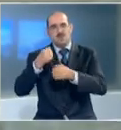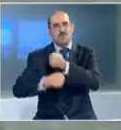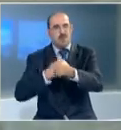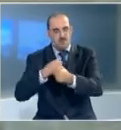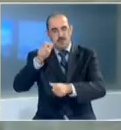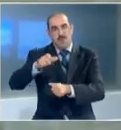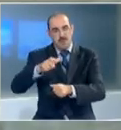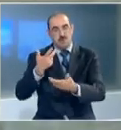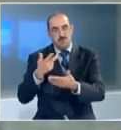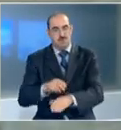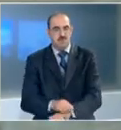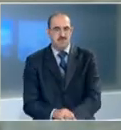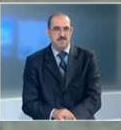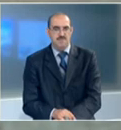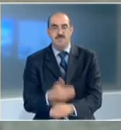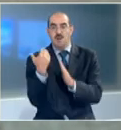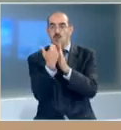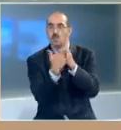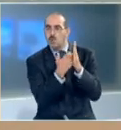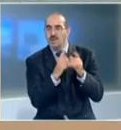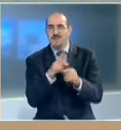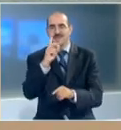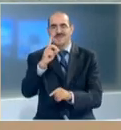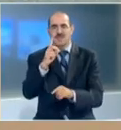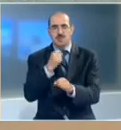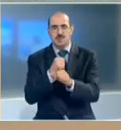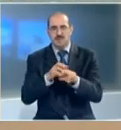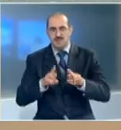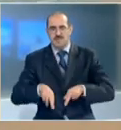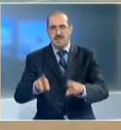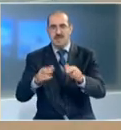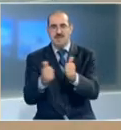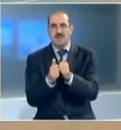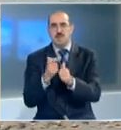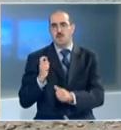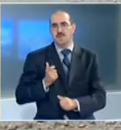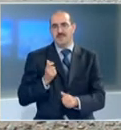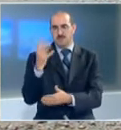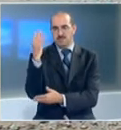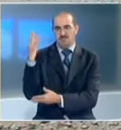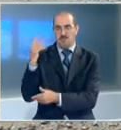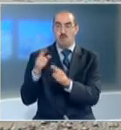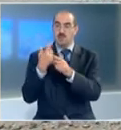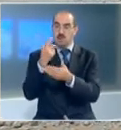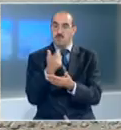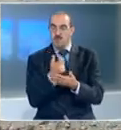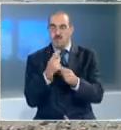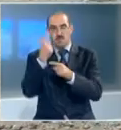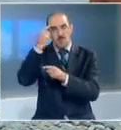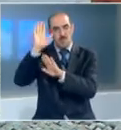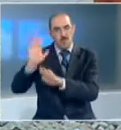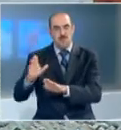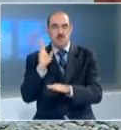الطريق. وفي برنامج مشترك بين مديرية الأشغال العمومية ومحافظة الغابات ولحماية المنشآت من